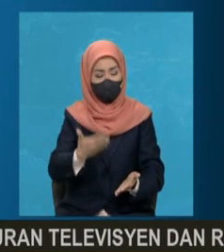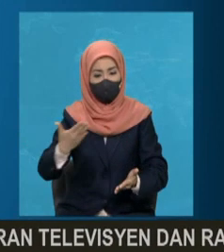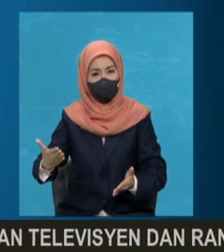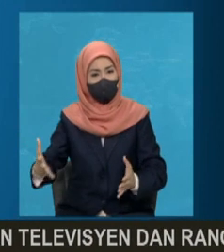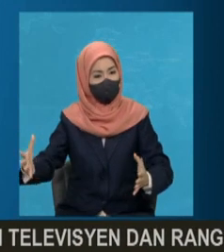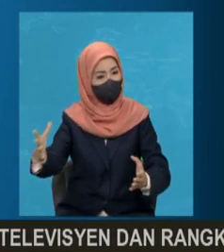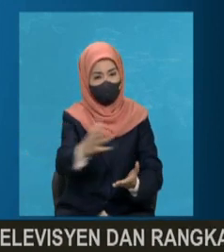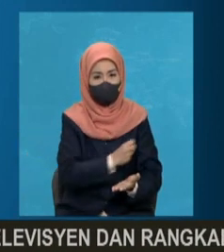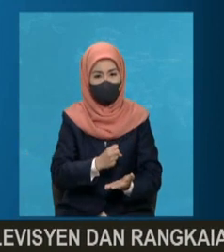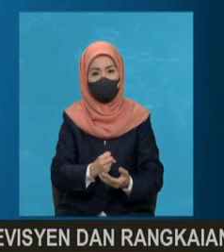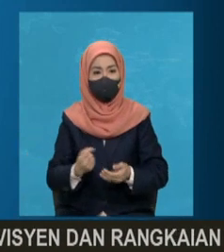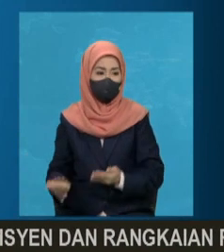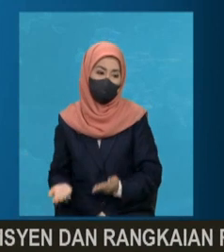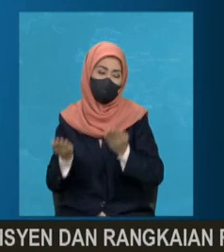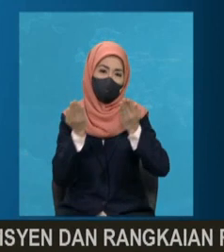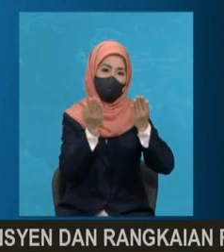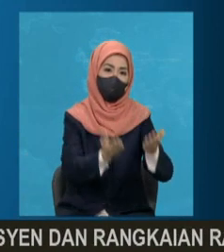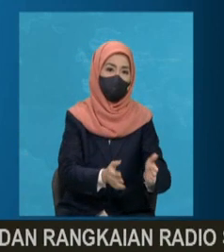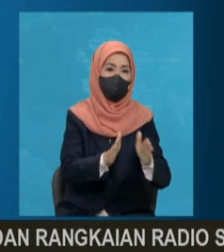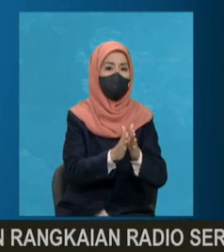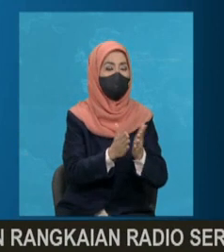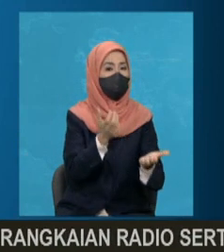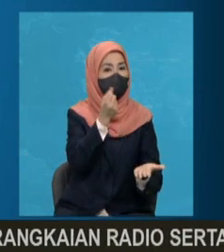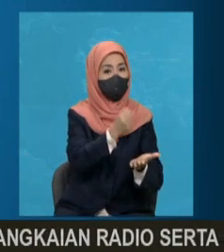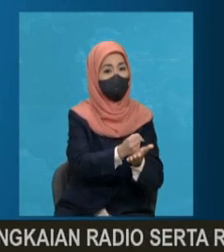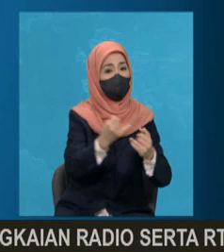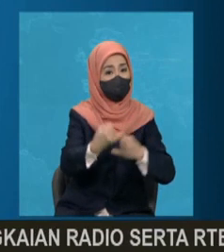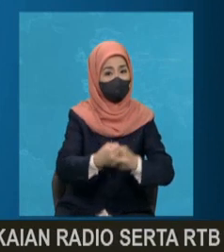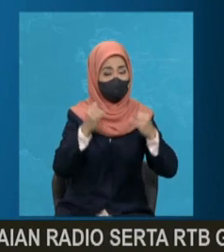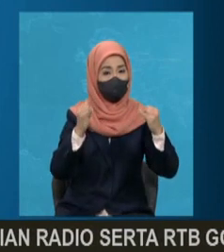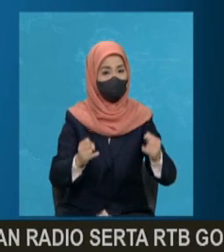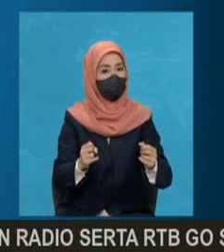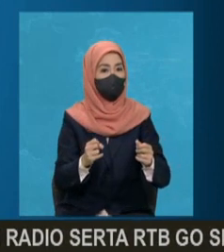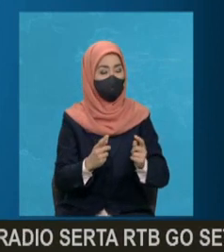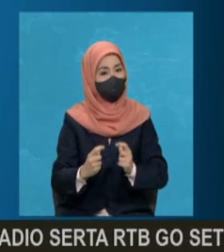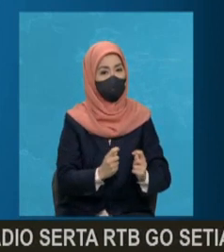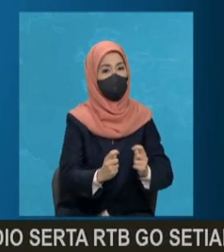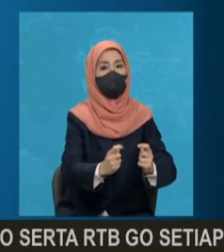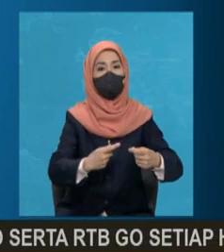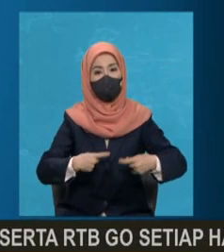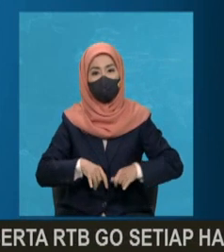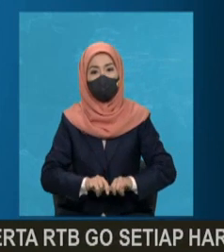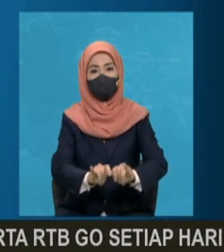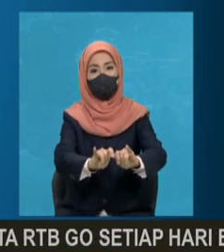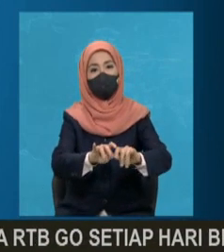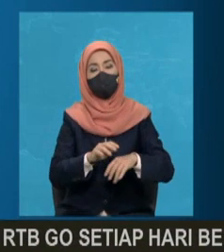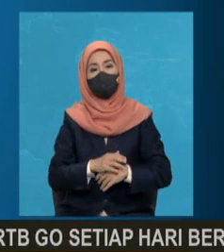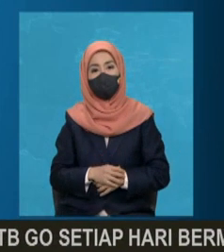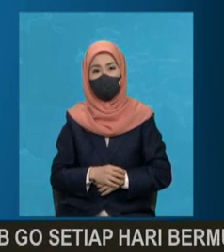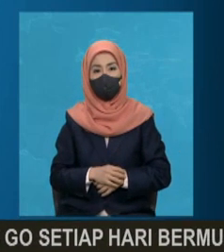perangkat dirampas dan diserahkan kecepatan custom dan eksaited diraja pagi tindakan lanjut ke